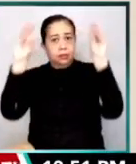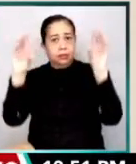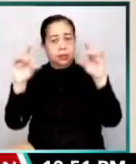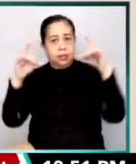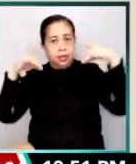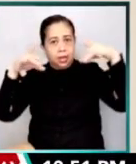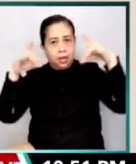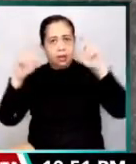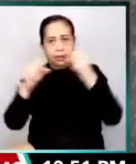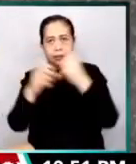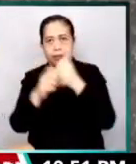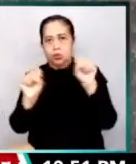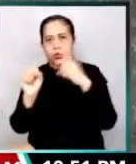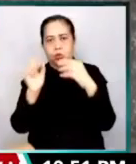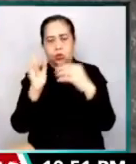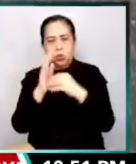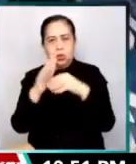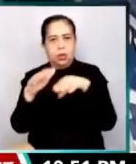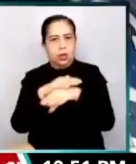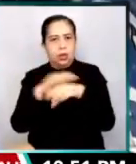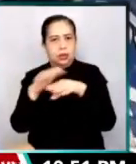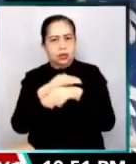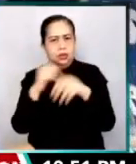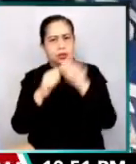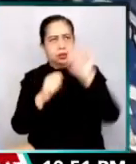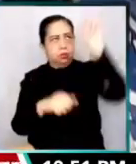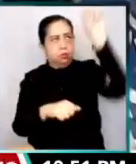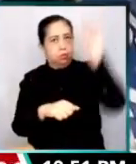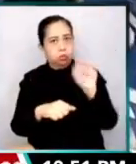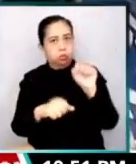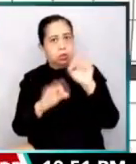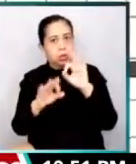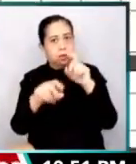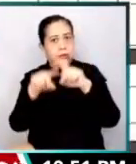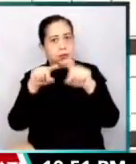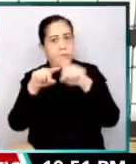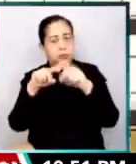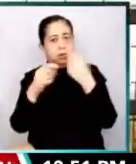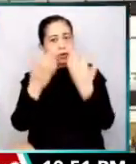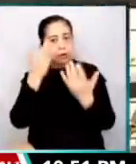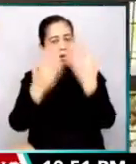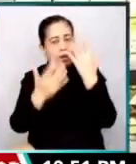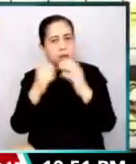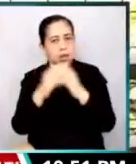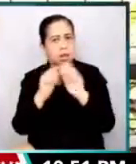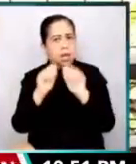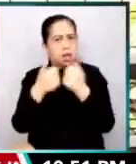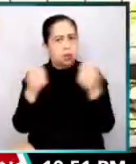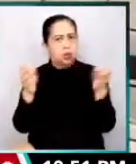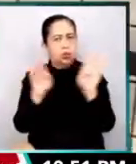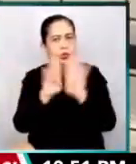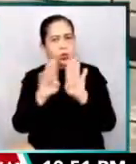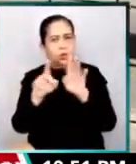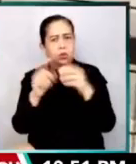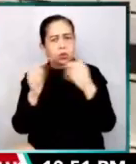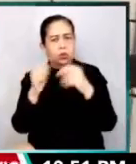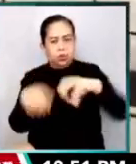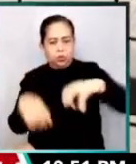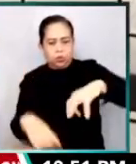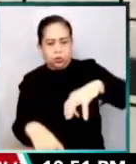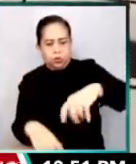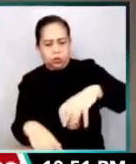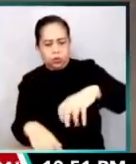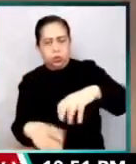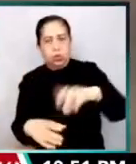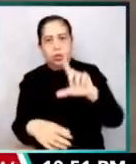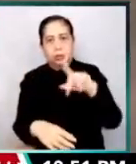appliances, pag-access sa main fuse ng bahay oras sa may electrical fire, kung paano isara ang main valve ng LPG tanks, at kung